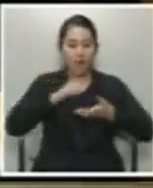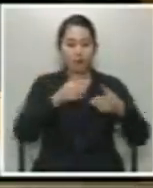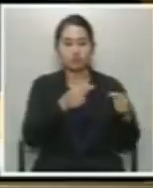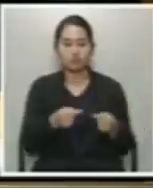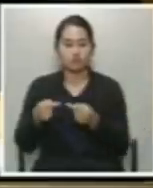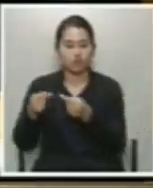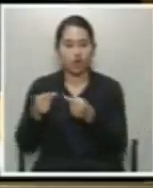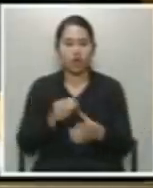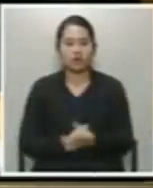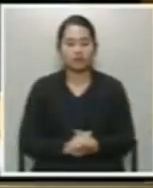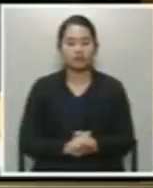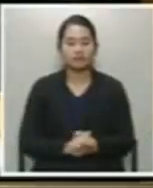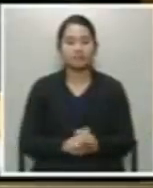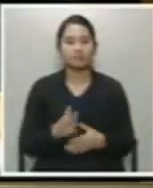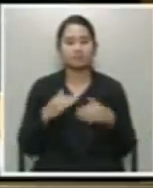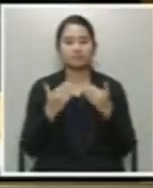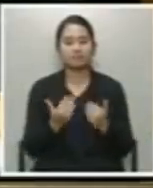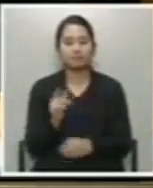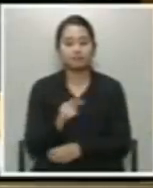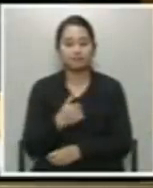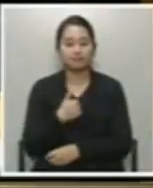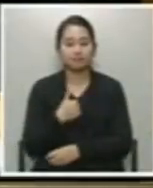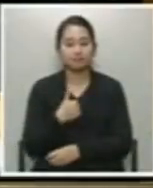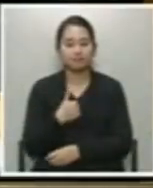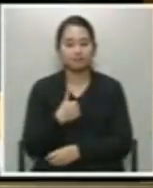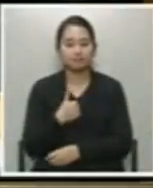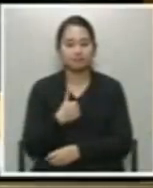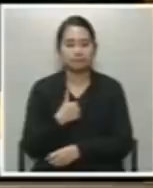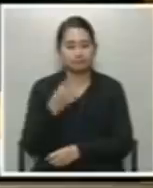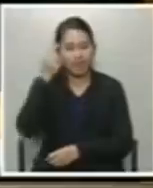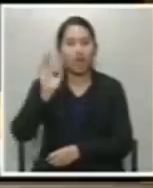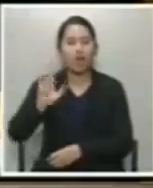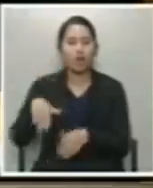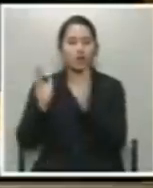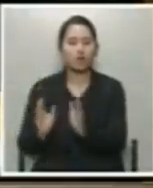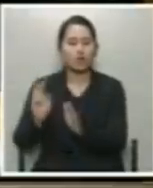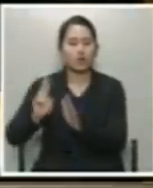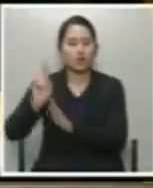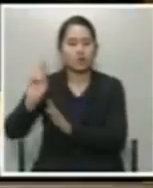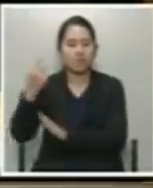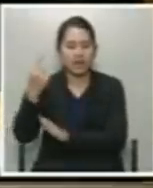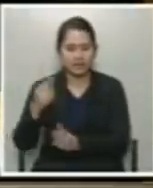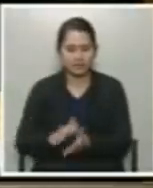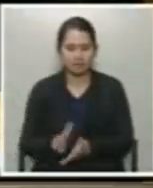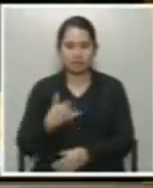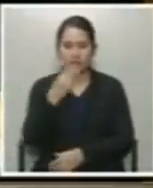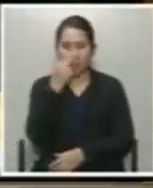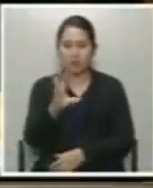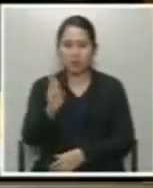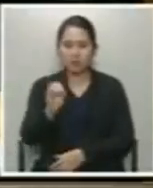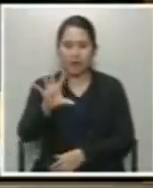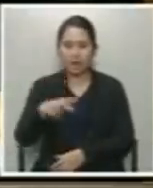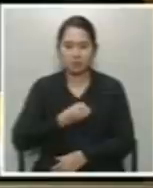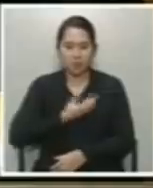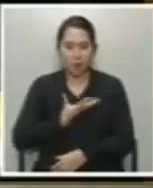กนี้ท่านคงจะเป็นคนรุ่นใหม่หน่อยนะเห็น65แล้วตกใจแล้วบอกตรง